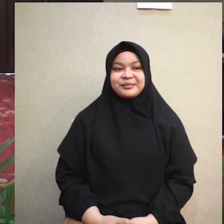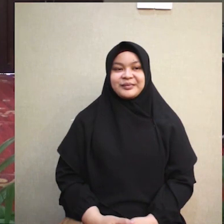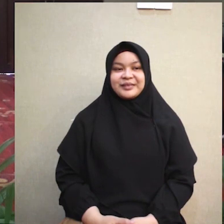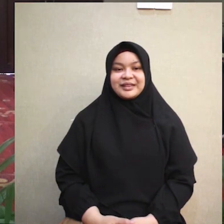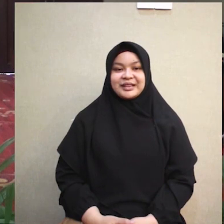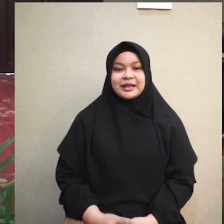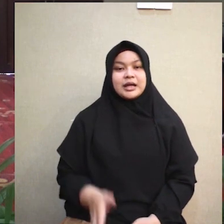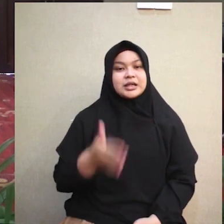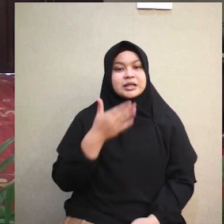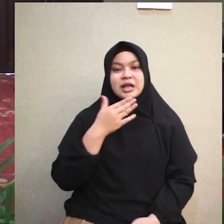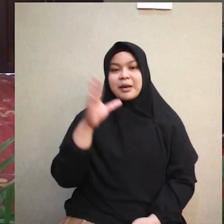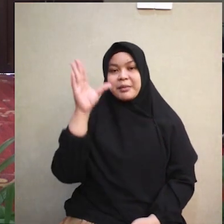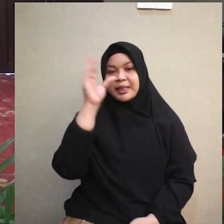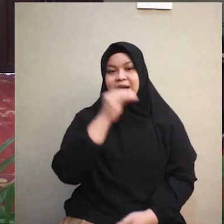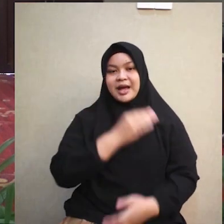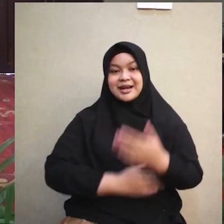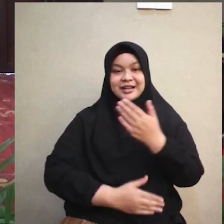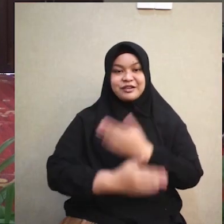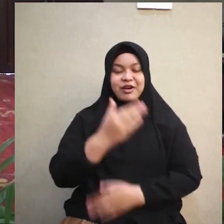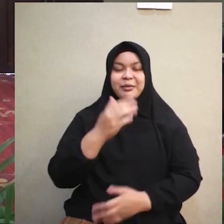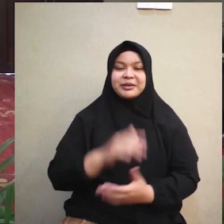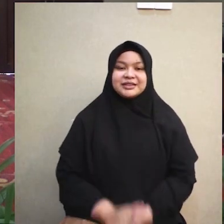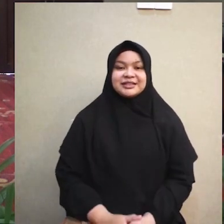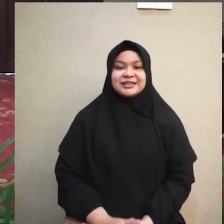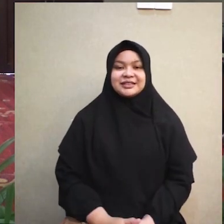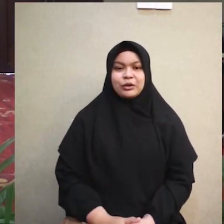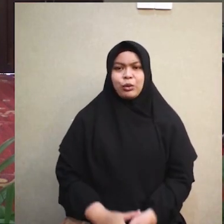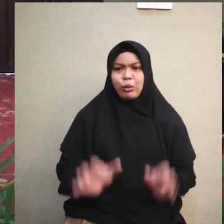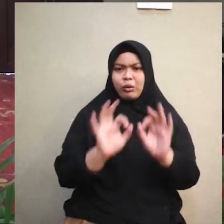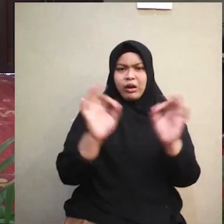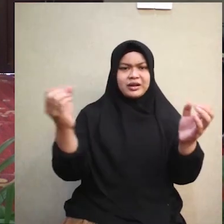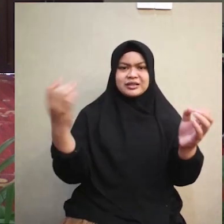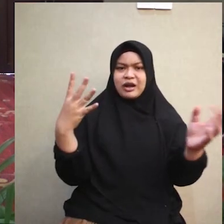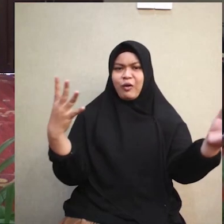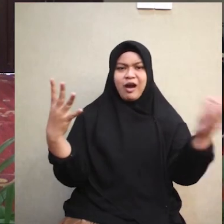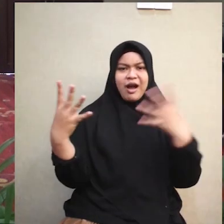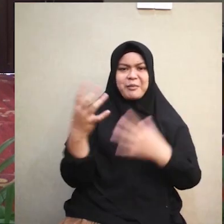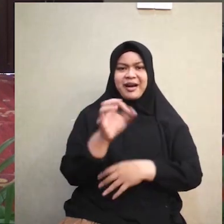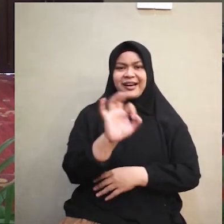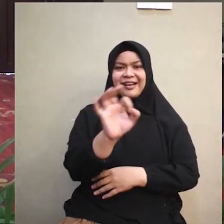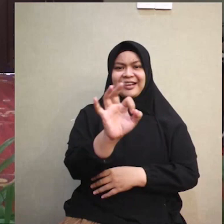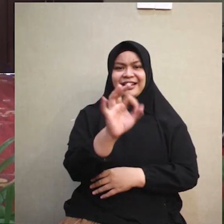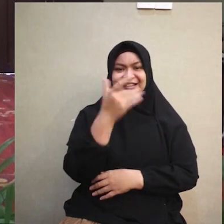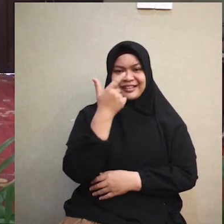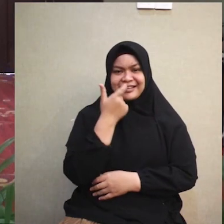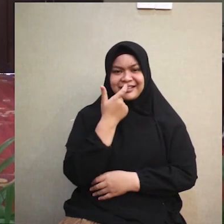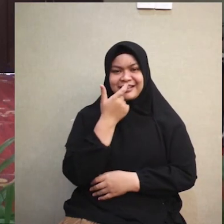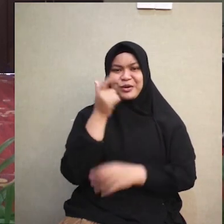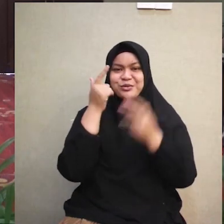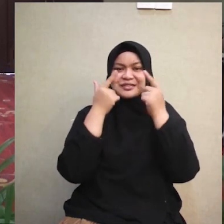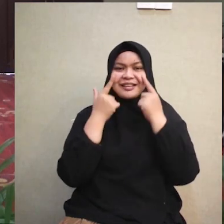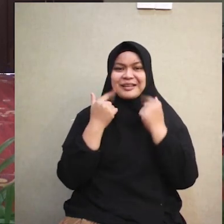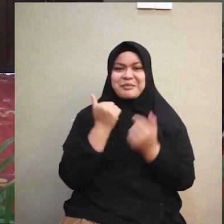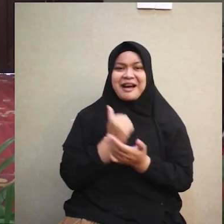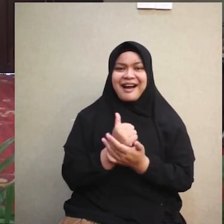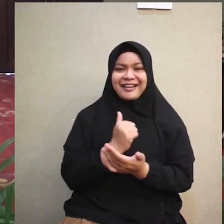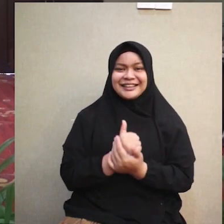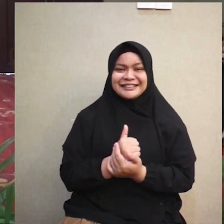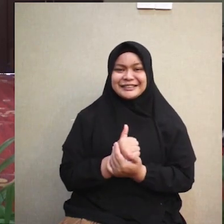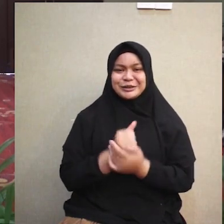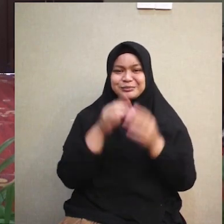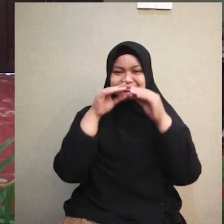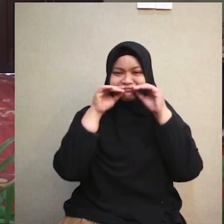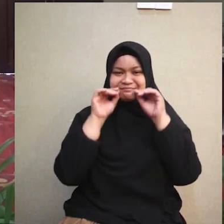Selamat hari difabel nggak ada nyautin sedihnya saya